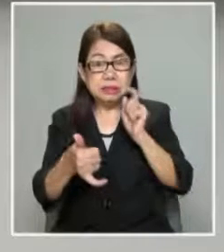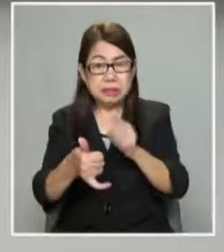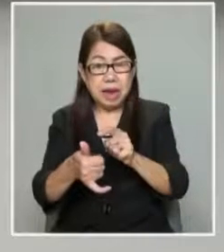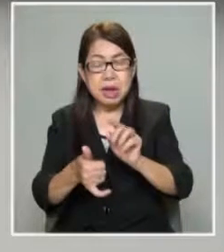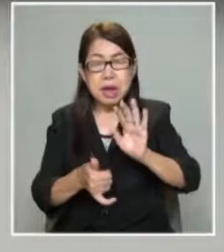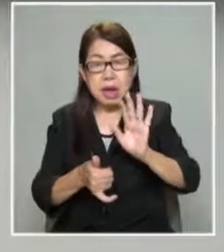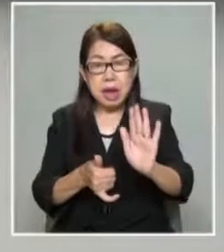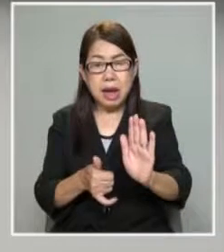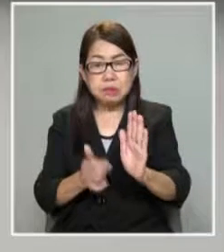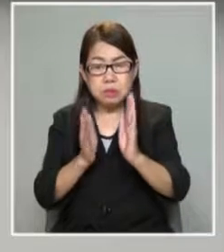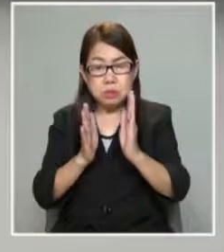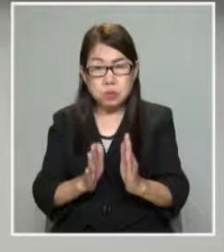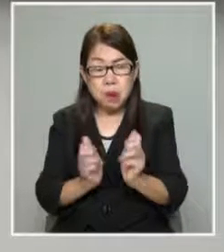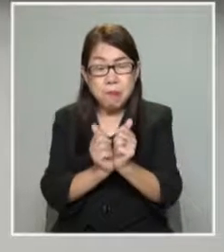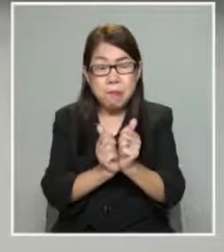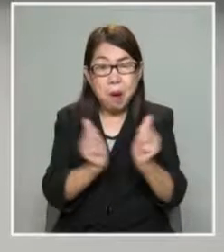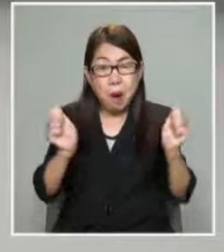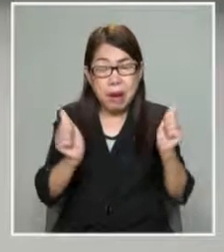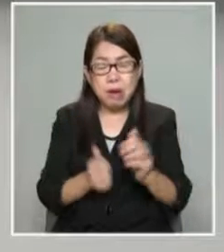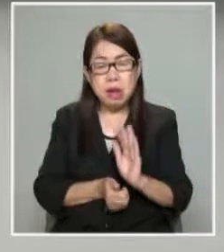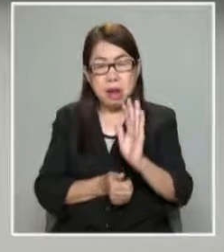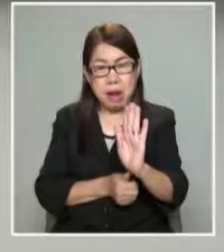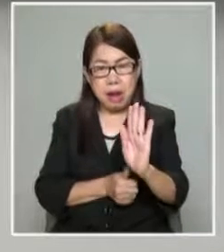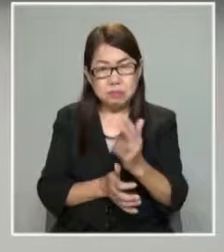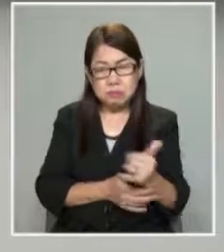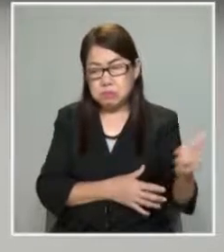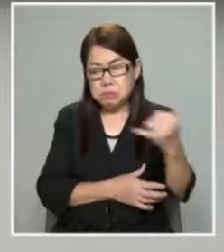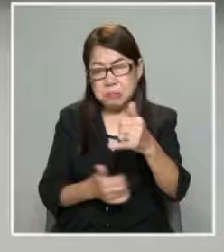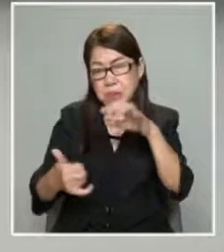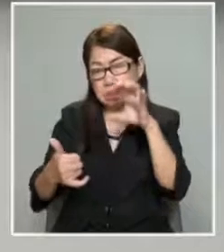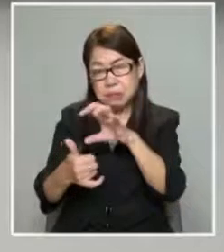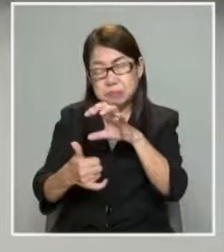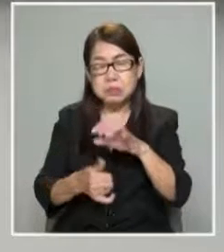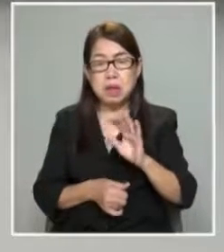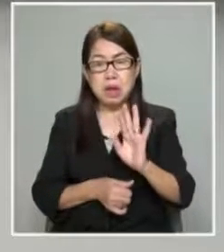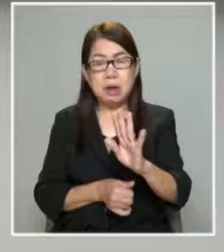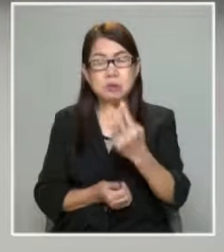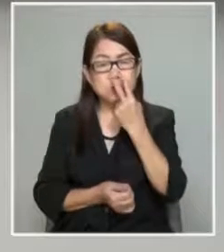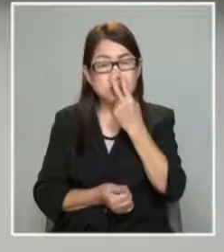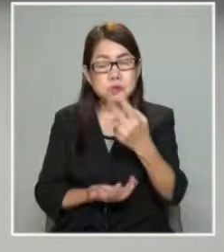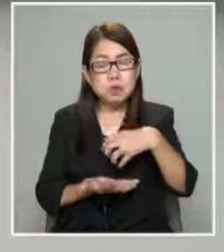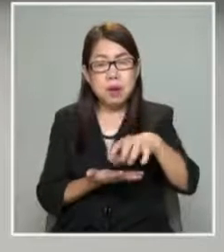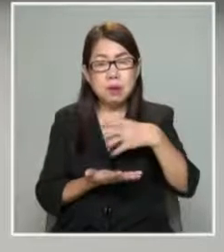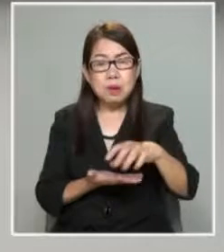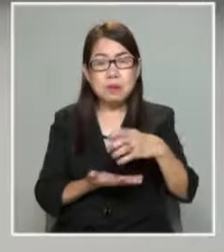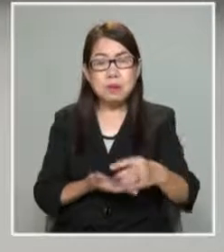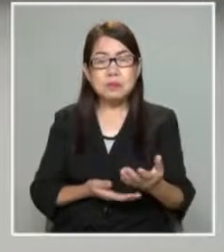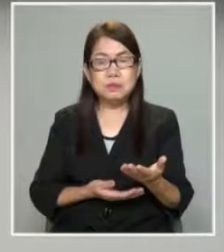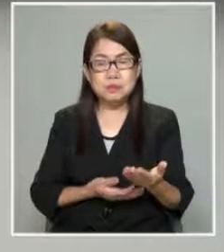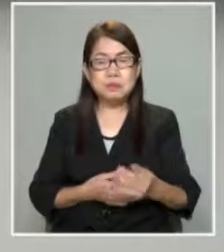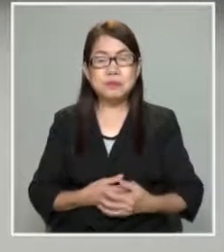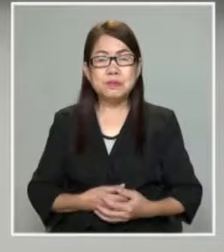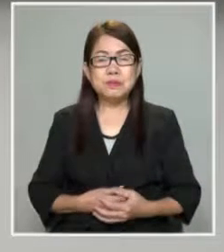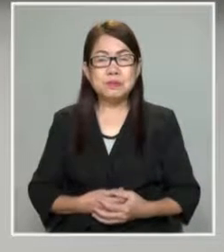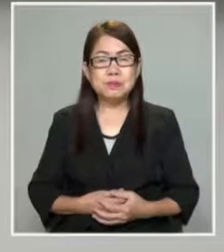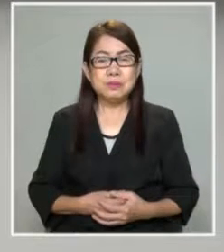ให้พยานที่มีการปล่อยตัวไปเนี่ยไปยุ่งเกี่ยวกับพยานก็ตามแต่ว่าเดี๋ยวเราจะไปติดตามเรื่องนี้กับรายงานของ Smart News ข่าวเที่ยงที่นำมา